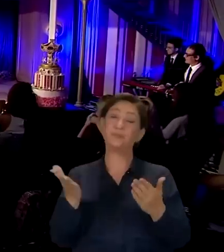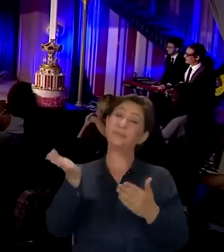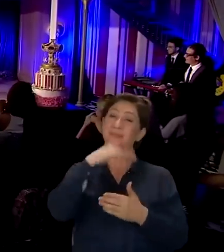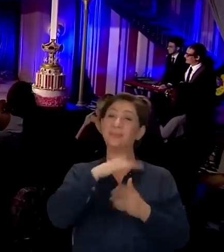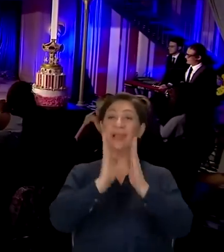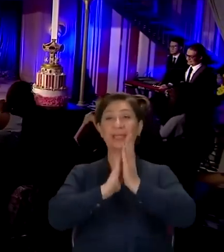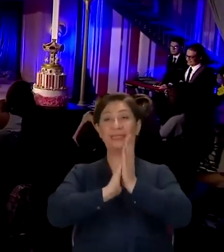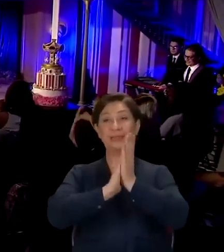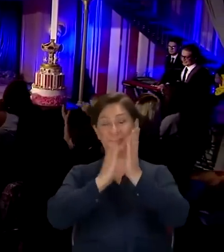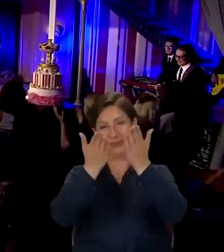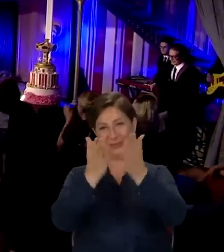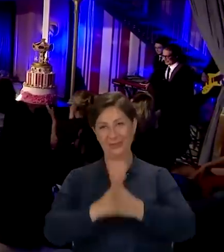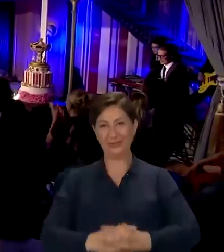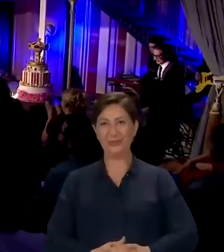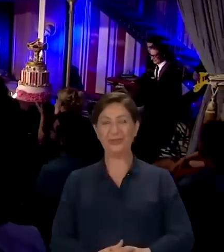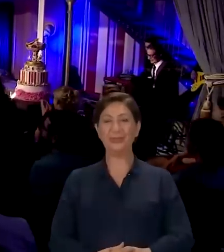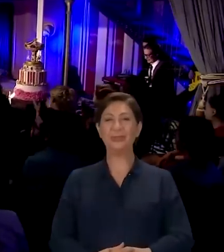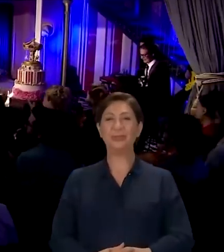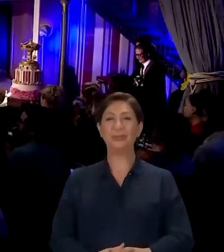hadi alkışlıyoruz İrem'i.